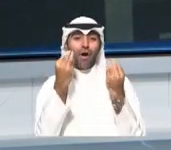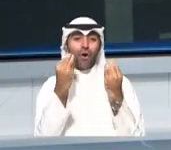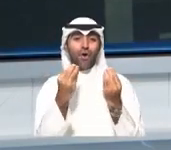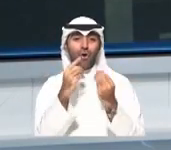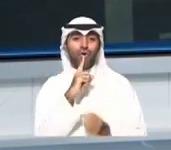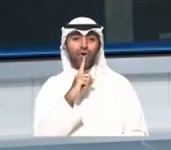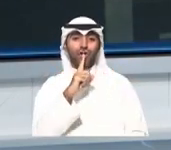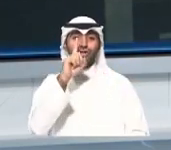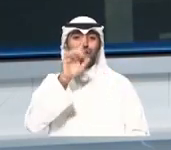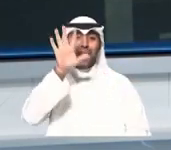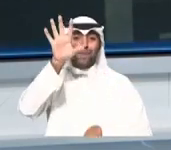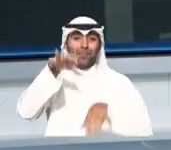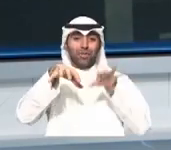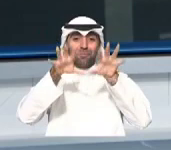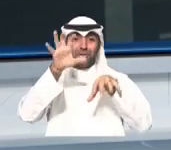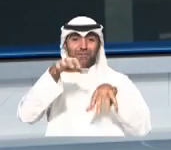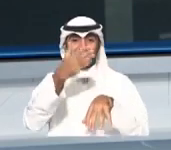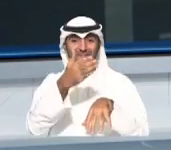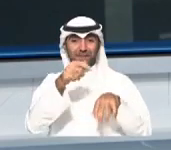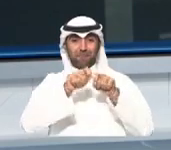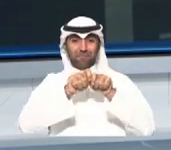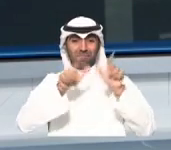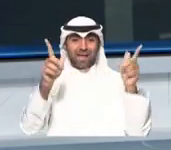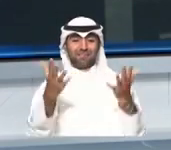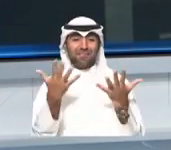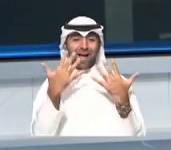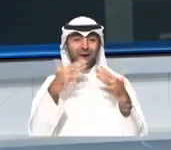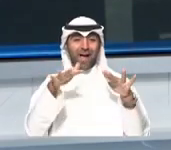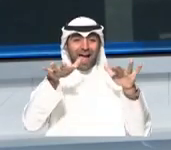وفي معدلاتها الطبيعية. أعزائي المشاهدين، إلى هنا